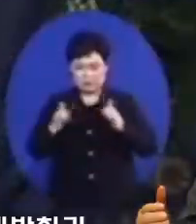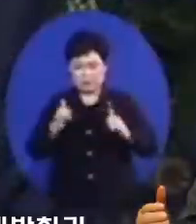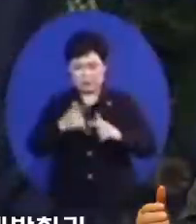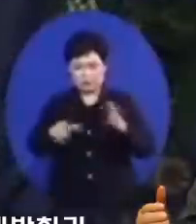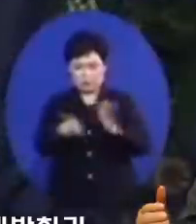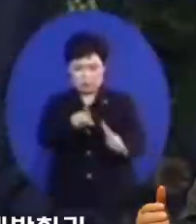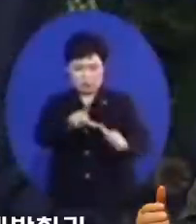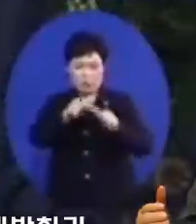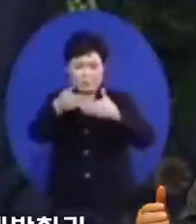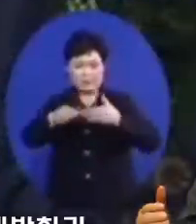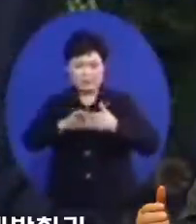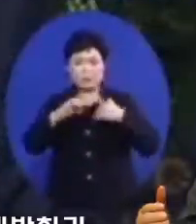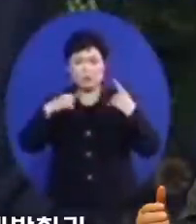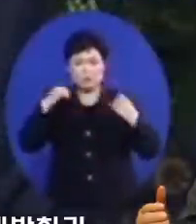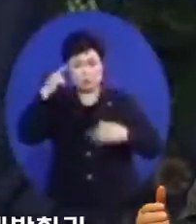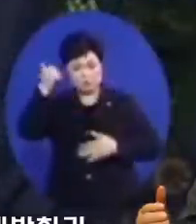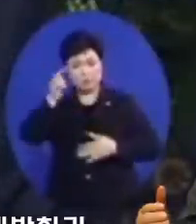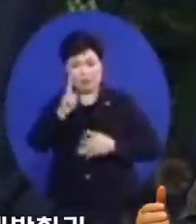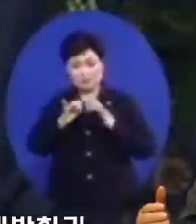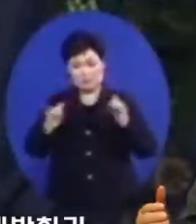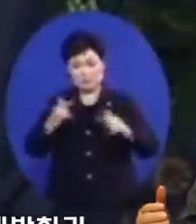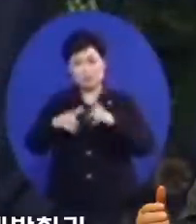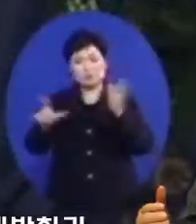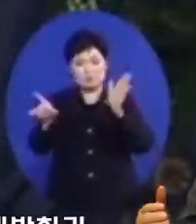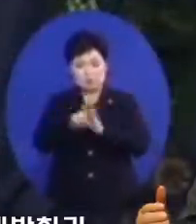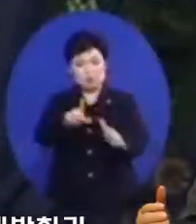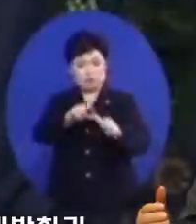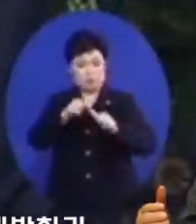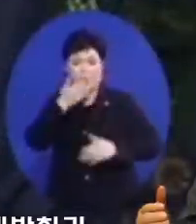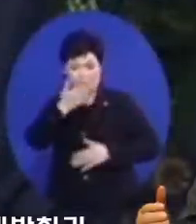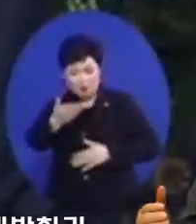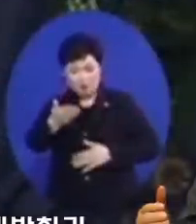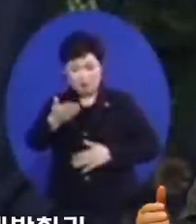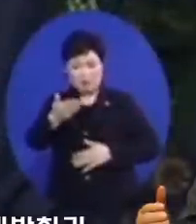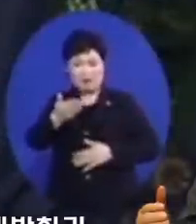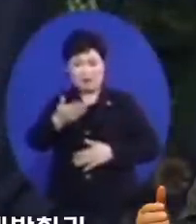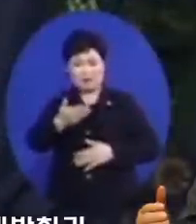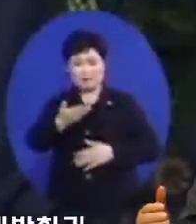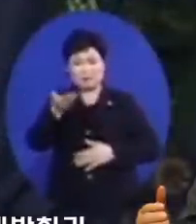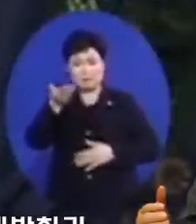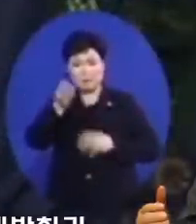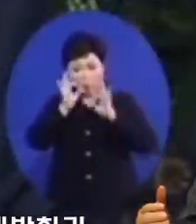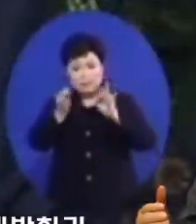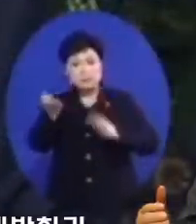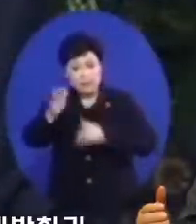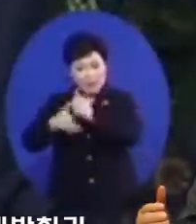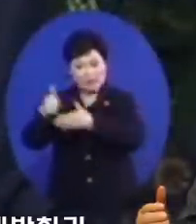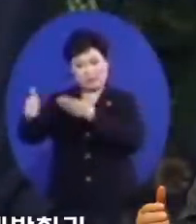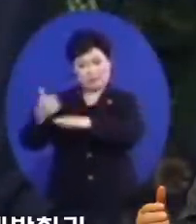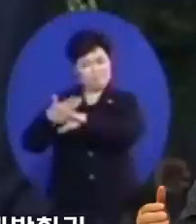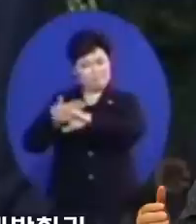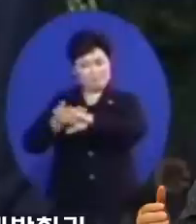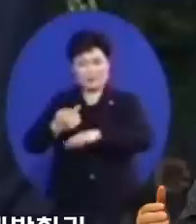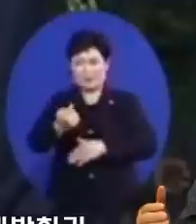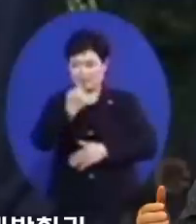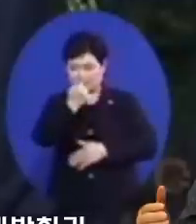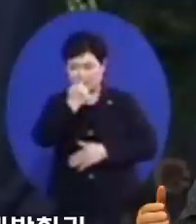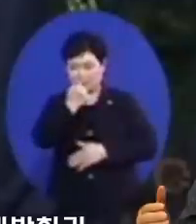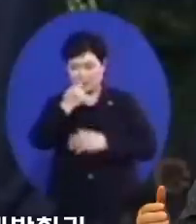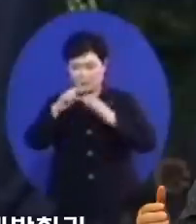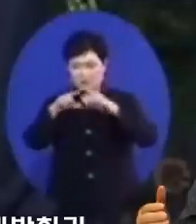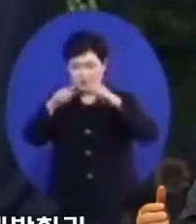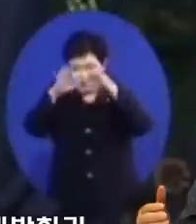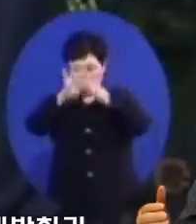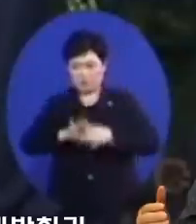때 아, 조용기 목사 한 사람이 예수 믿고 구원 받았다 그렇게 보았을 것인데 하나님은 너를 통하여 70만